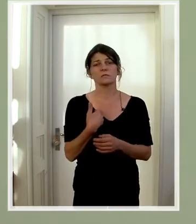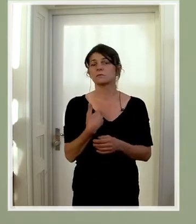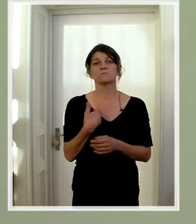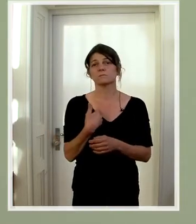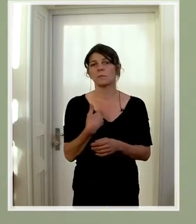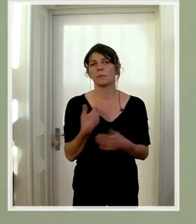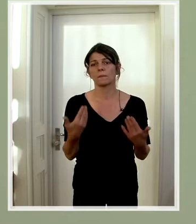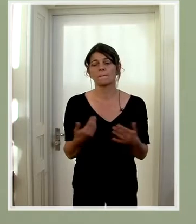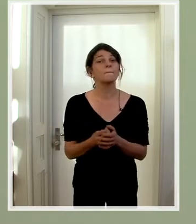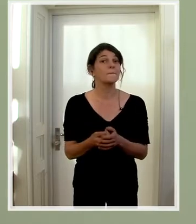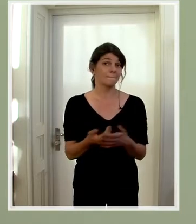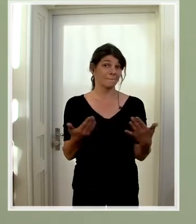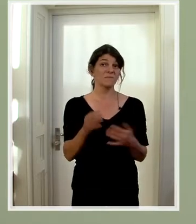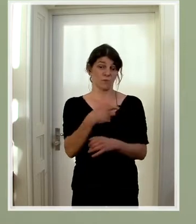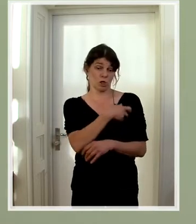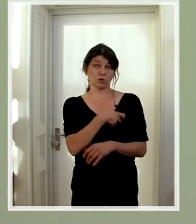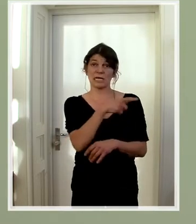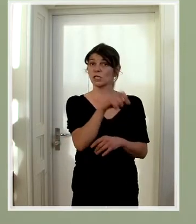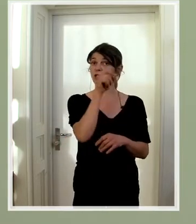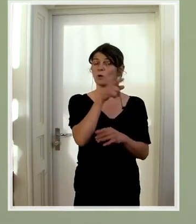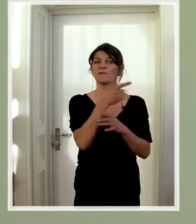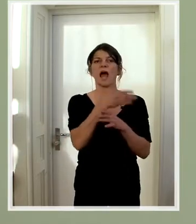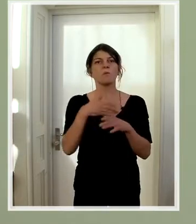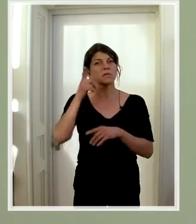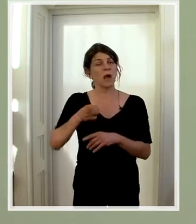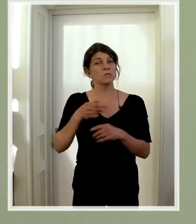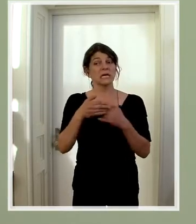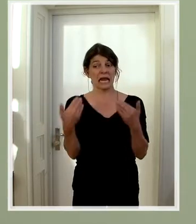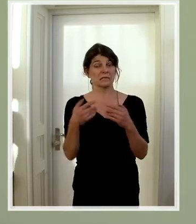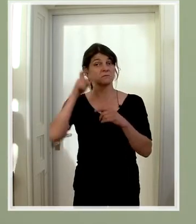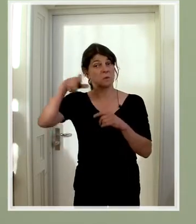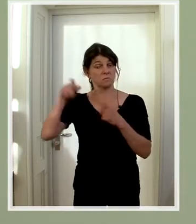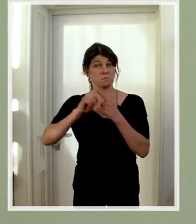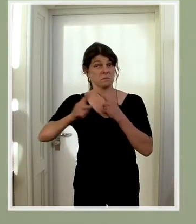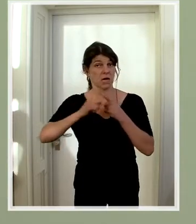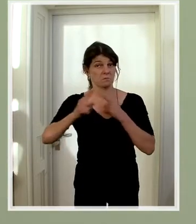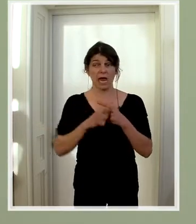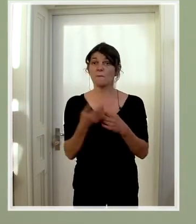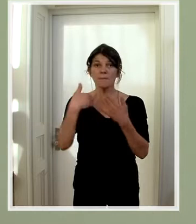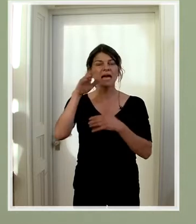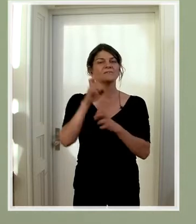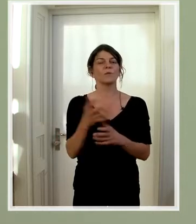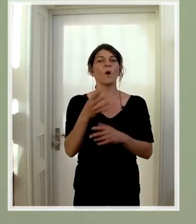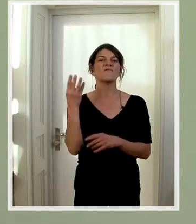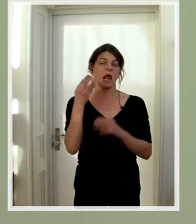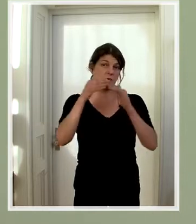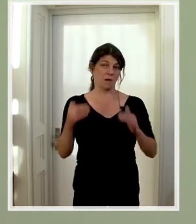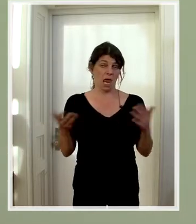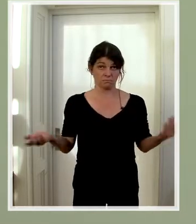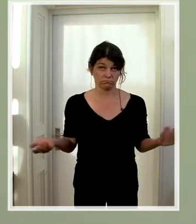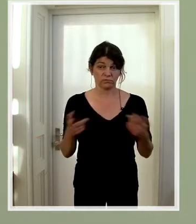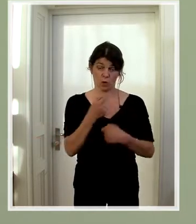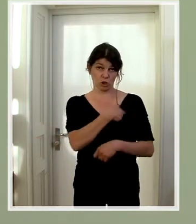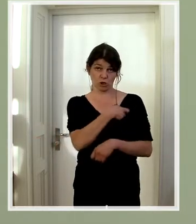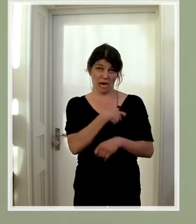so, für die Schweiz zum Beispiel sind 12.500 Grenzgänger. Und ein grosser Anteil wohnt im Werderberg und fahren dann für die